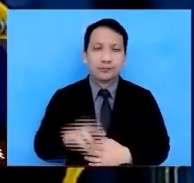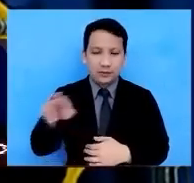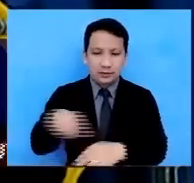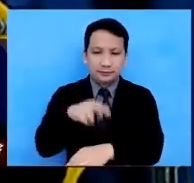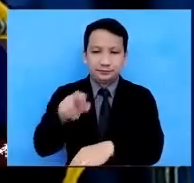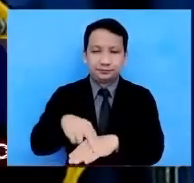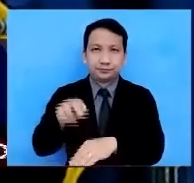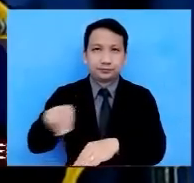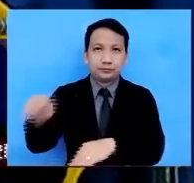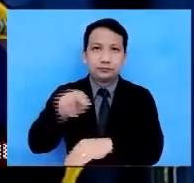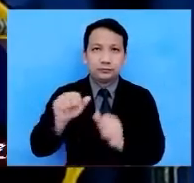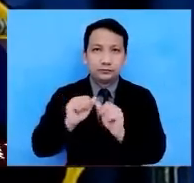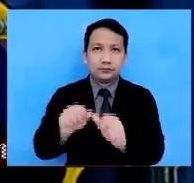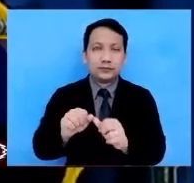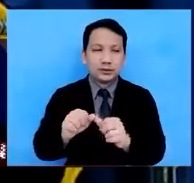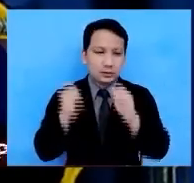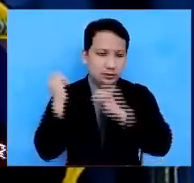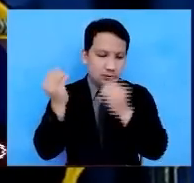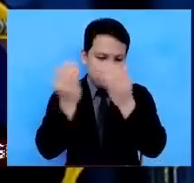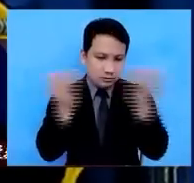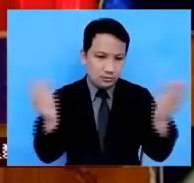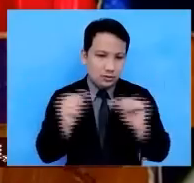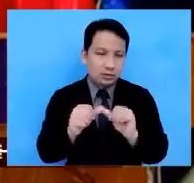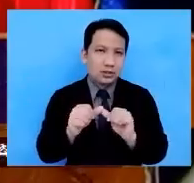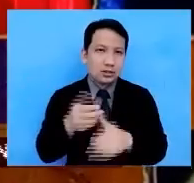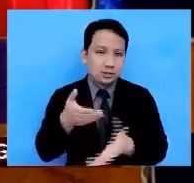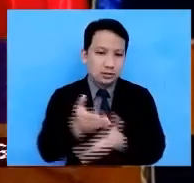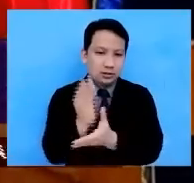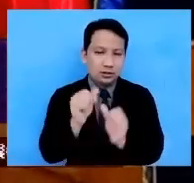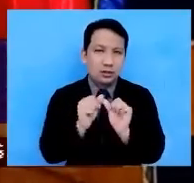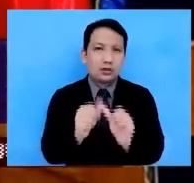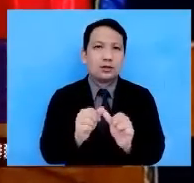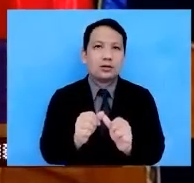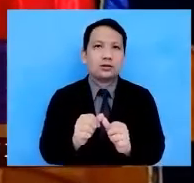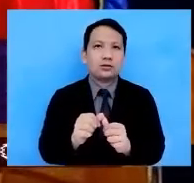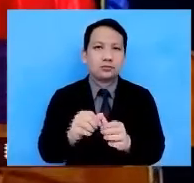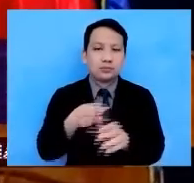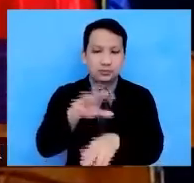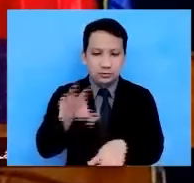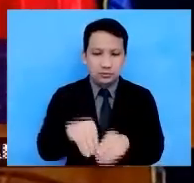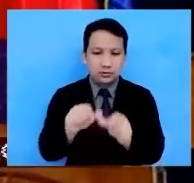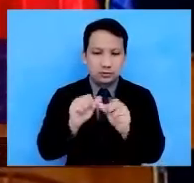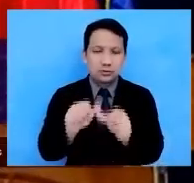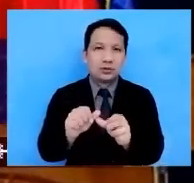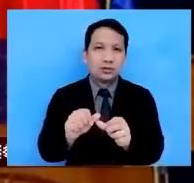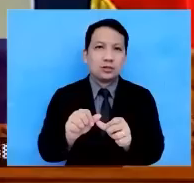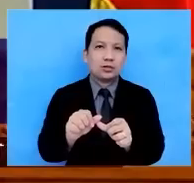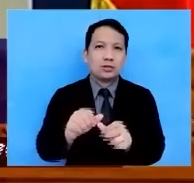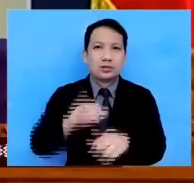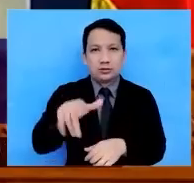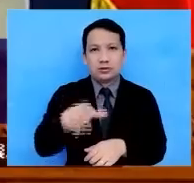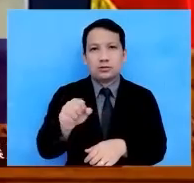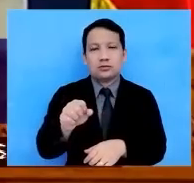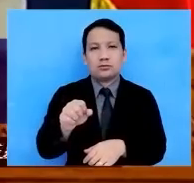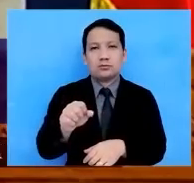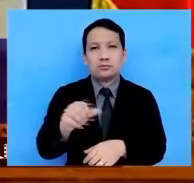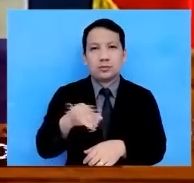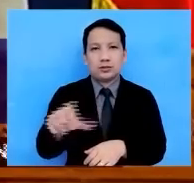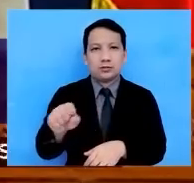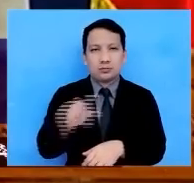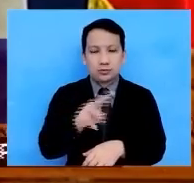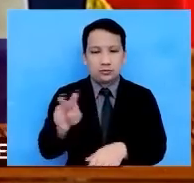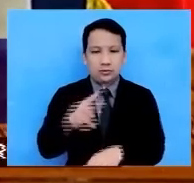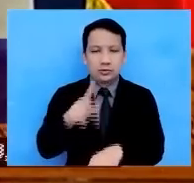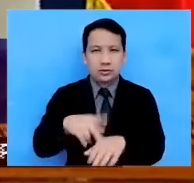could freely exercise their sovereign rights. Habang pinag-uusapan pa ang Joint Maritime Patrol, kinumpirma ni